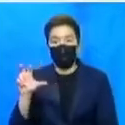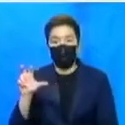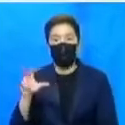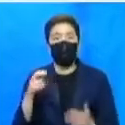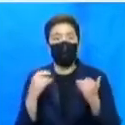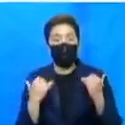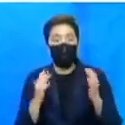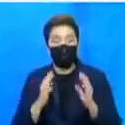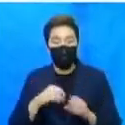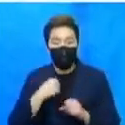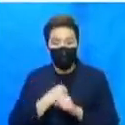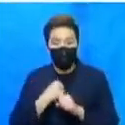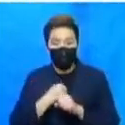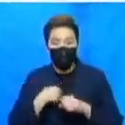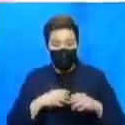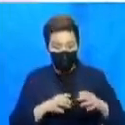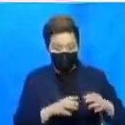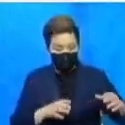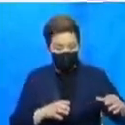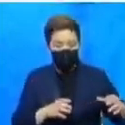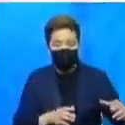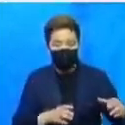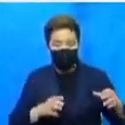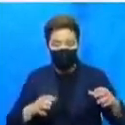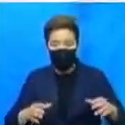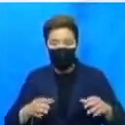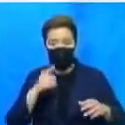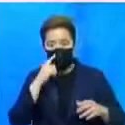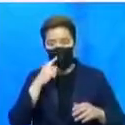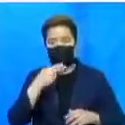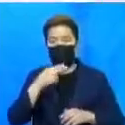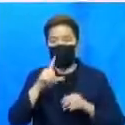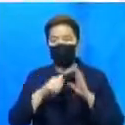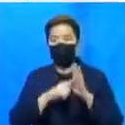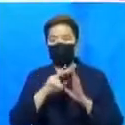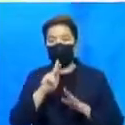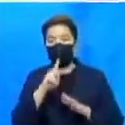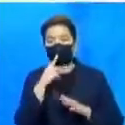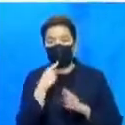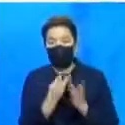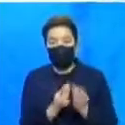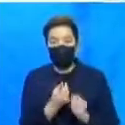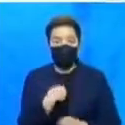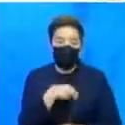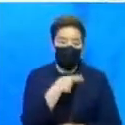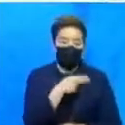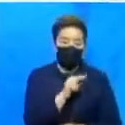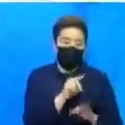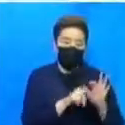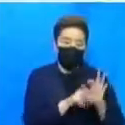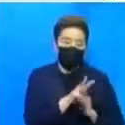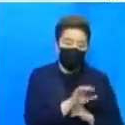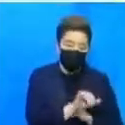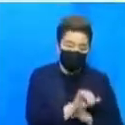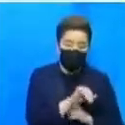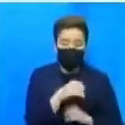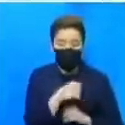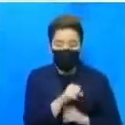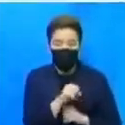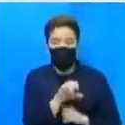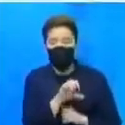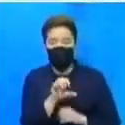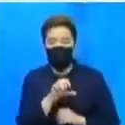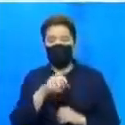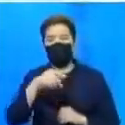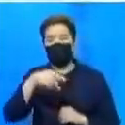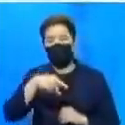ซึ่งพนักงานก็จะนำภาชนะพร้อมกล่องบรรจุลูกบอลแสดงหลักตั้งแต่หลักหน่วยหลัก10 หลักร้อยหลัก